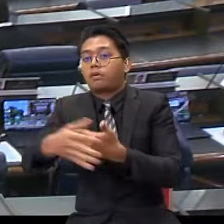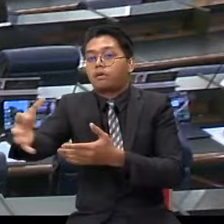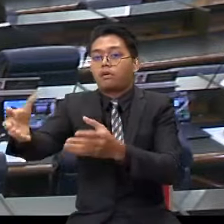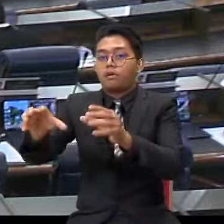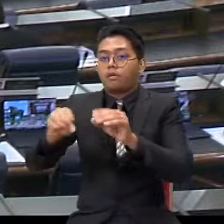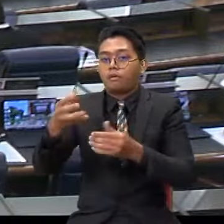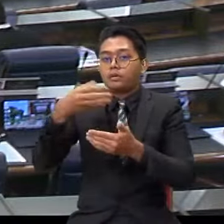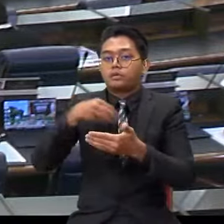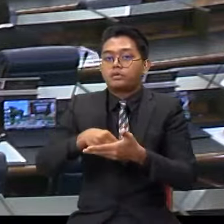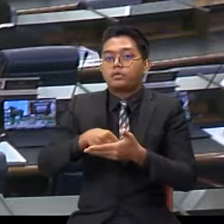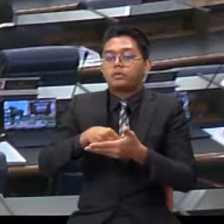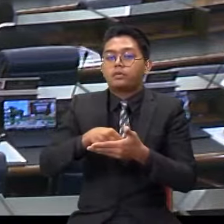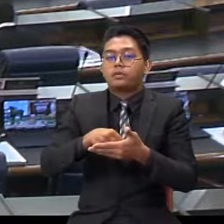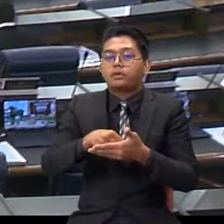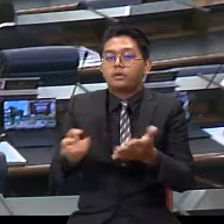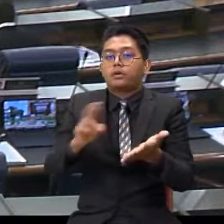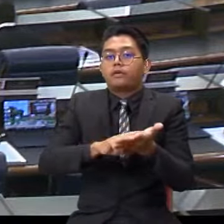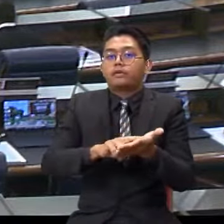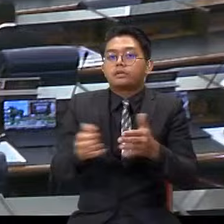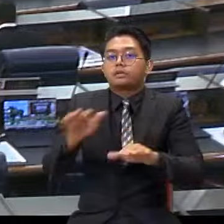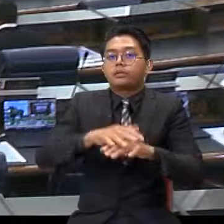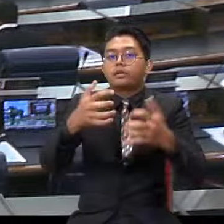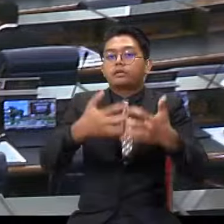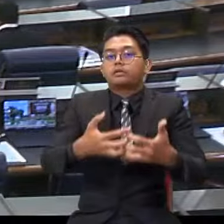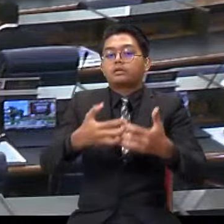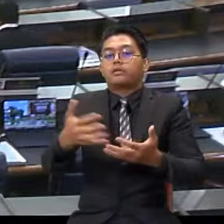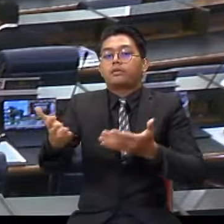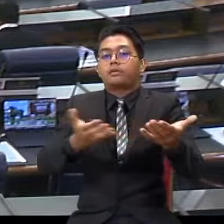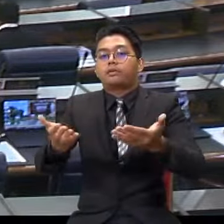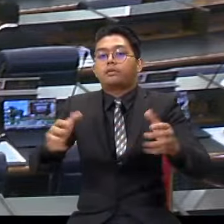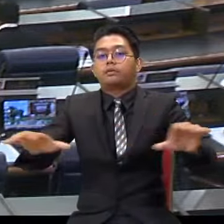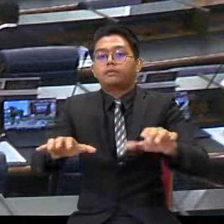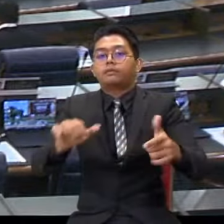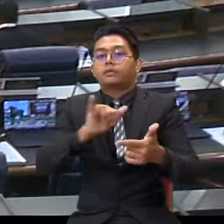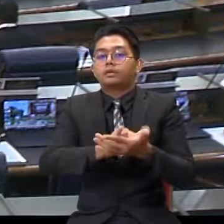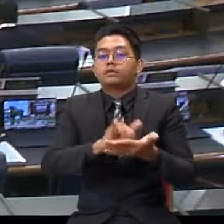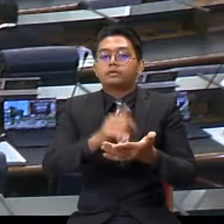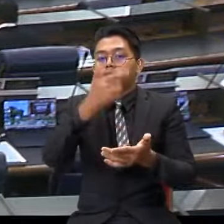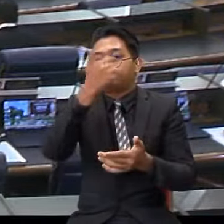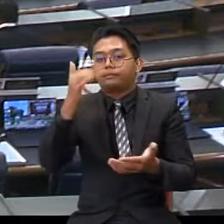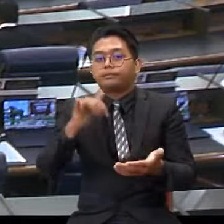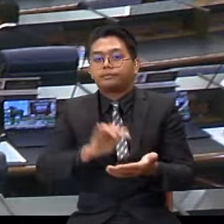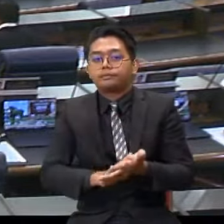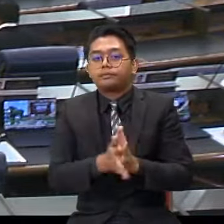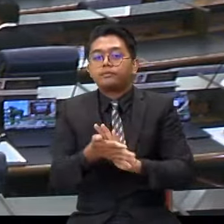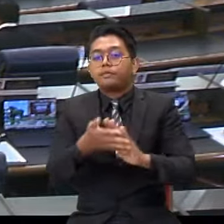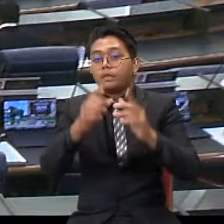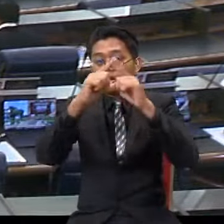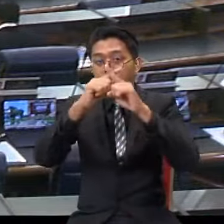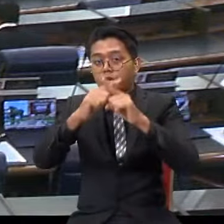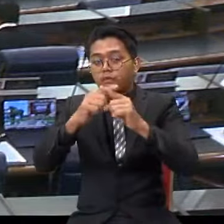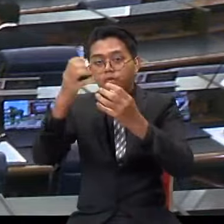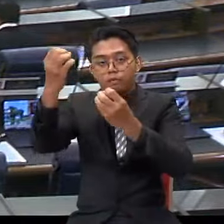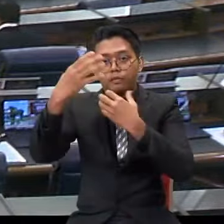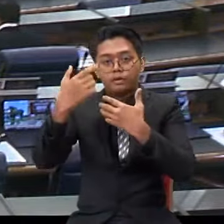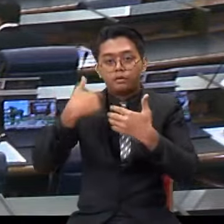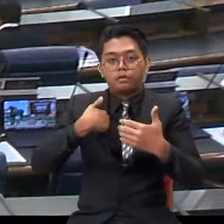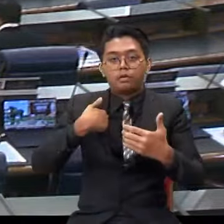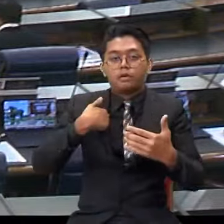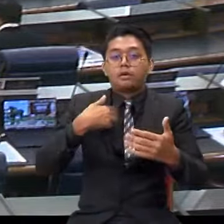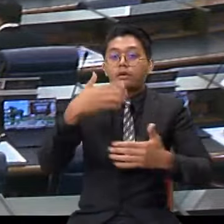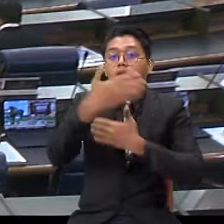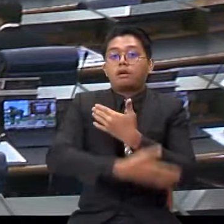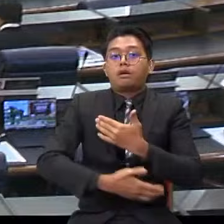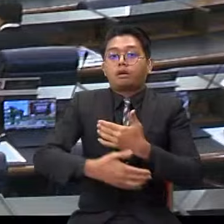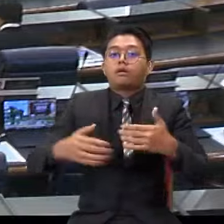pendidikan percuma mereka bolehajari twb di Jerman dan mereka boleh dapat 1000 Euro setiap bulan dan kedua kita